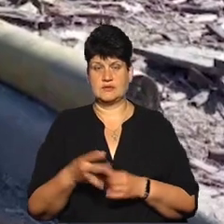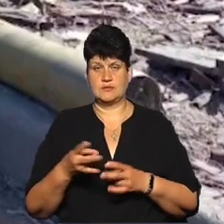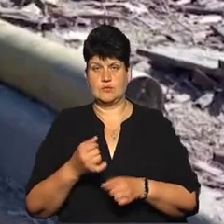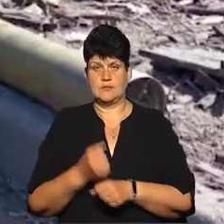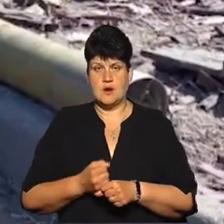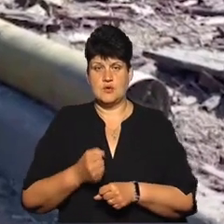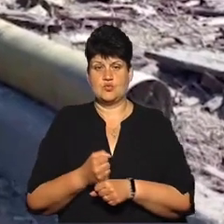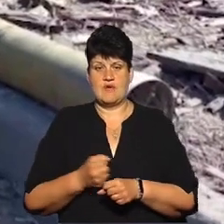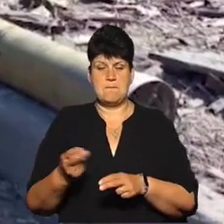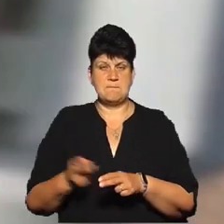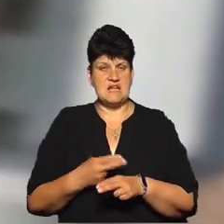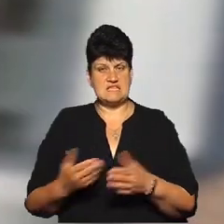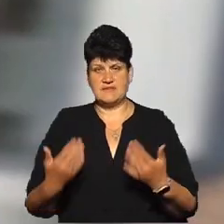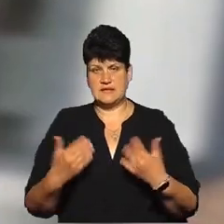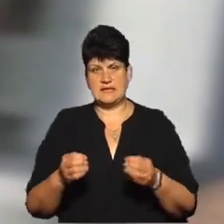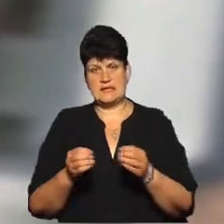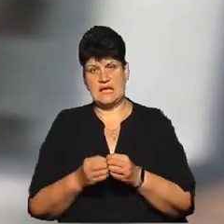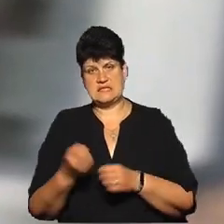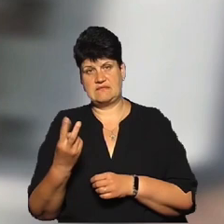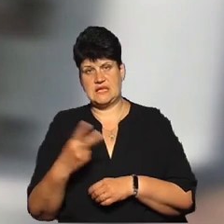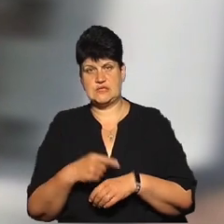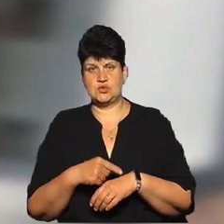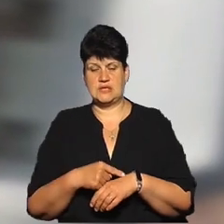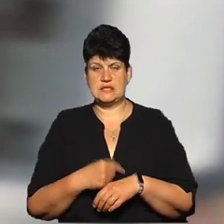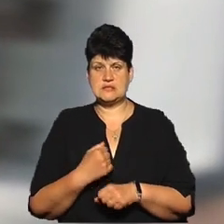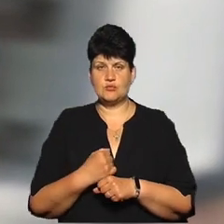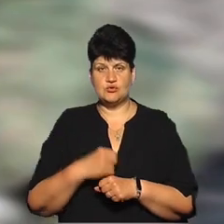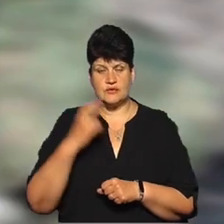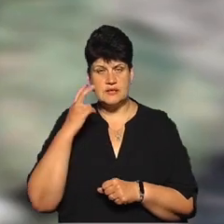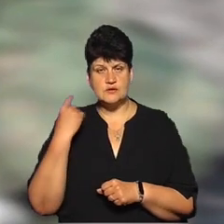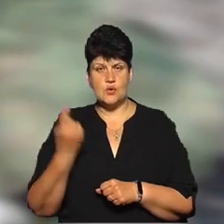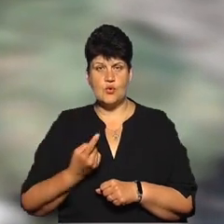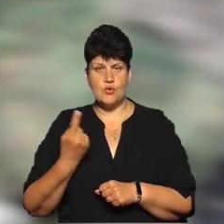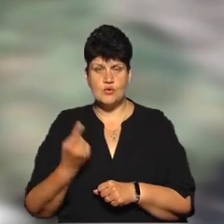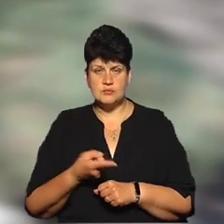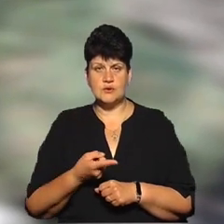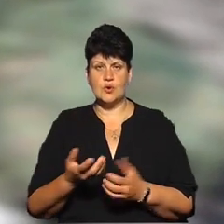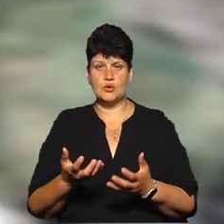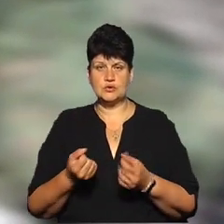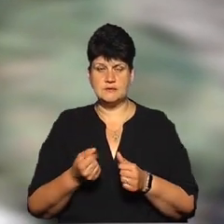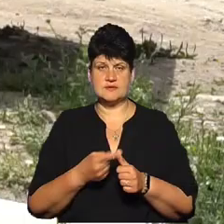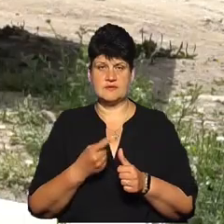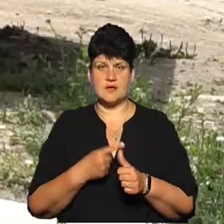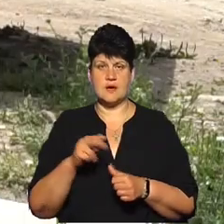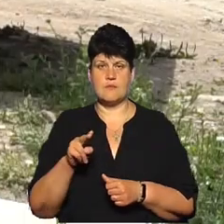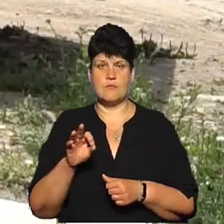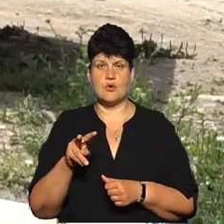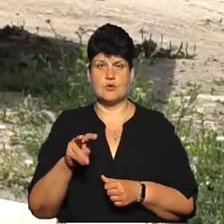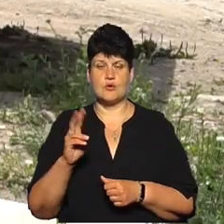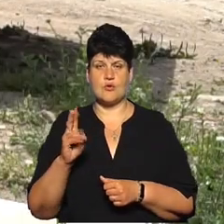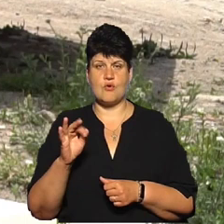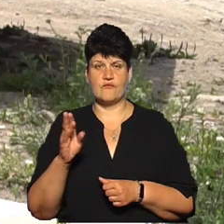без вихідних по 10-12 годин. За роботу на Київщині, розповідає Ігор Васьків, отримав звання полковника поліції. Я рахую,